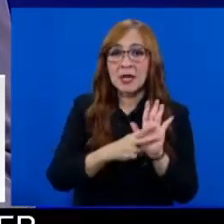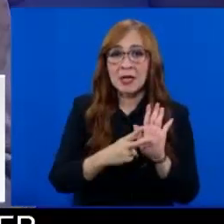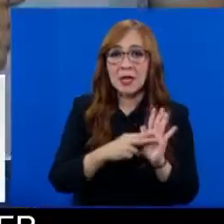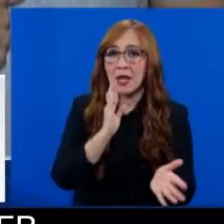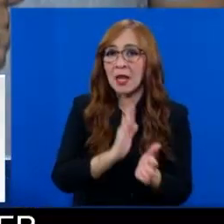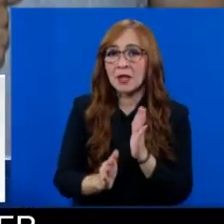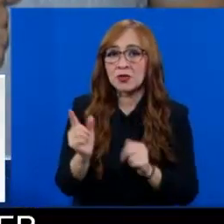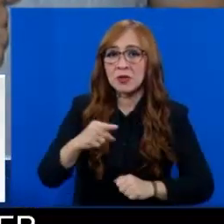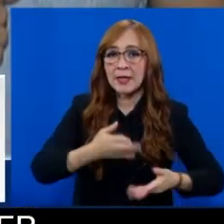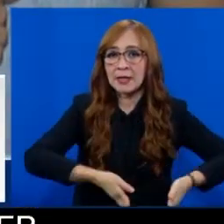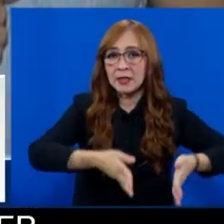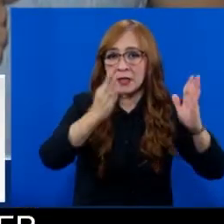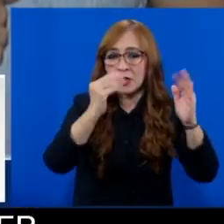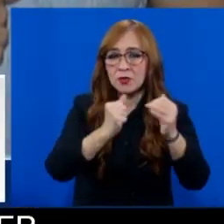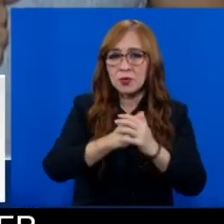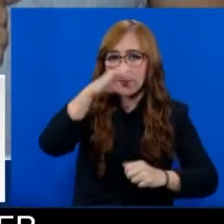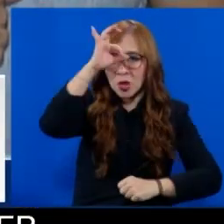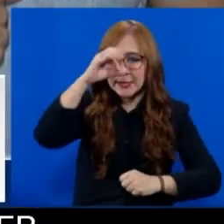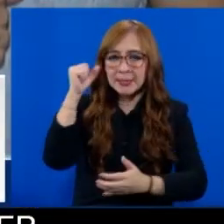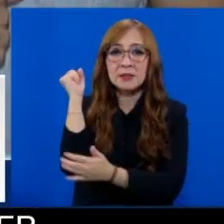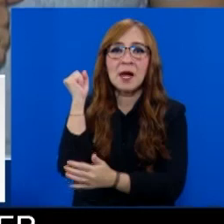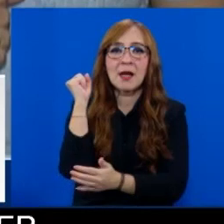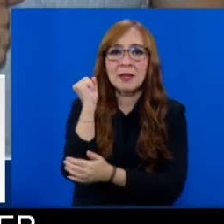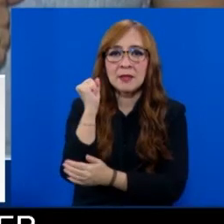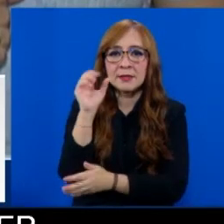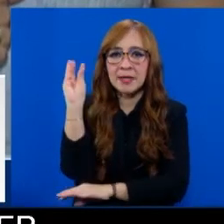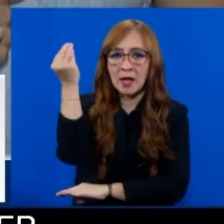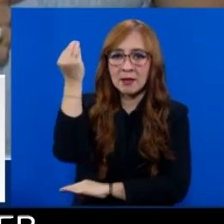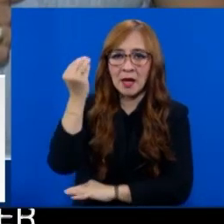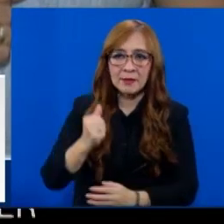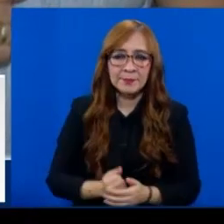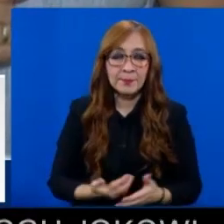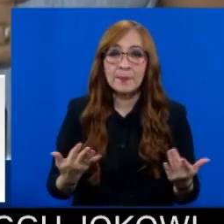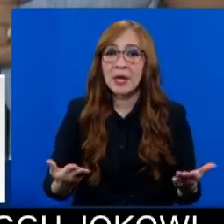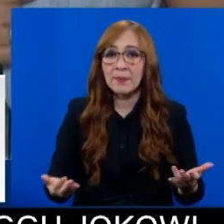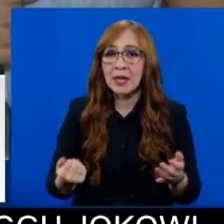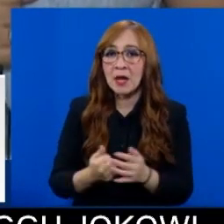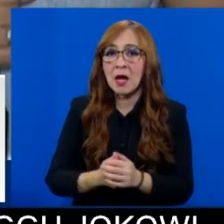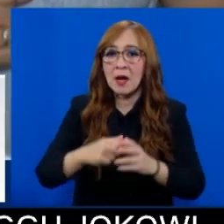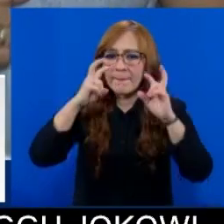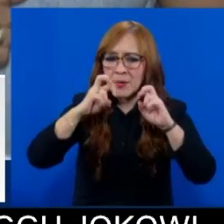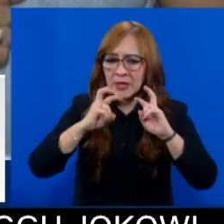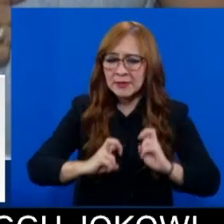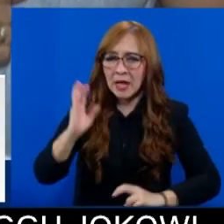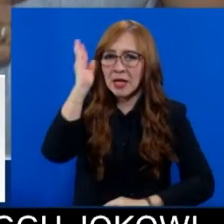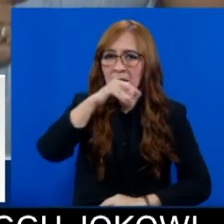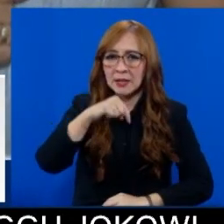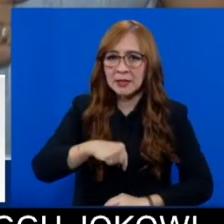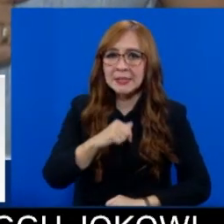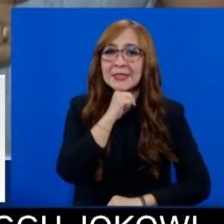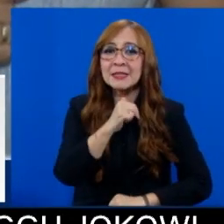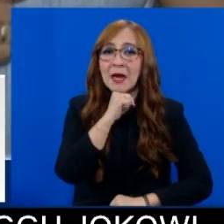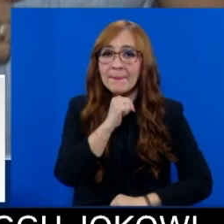gedung Bareskrim yang bersiap dengan laporannya. Teddy, bagaimana jalannya pemeriksaan hari ini? Siapa saja yang mendampingi Putri Chandrawati?